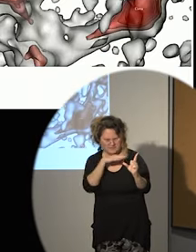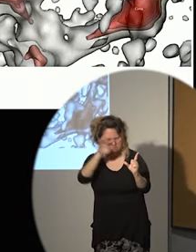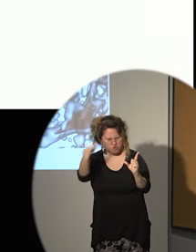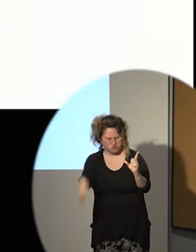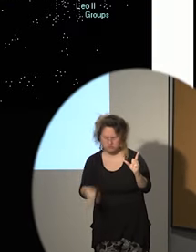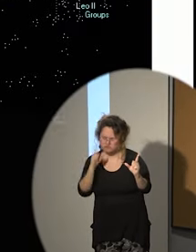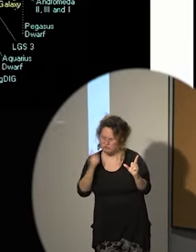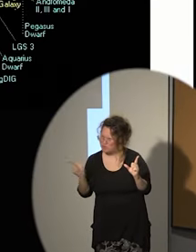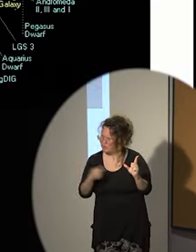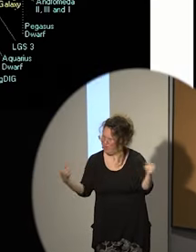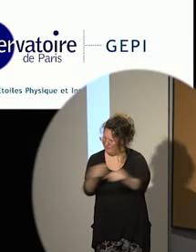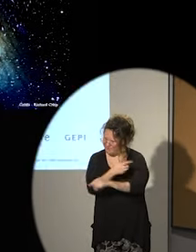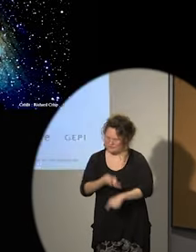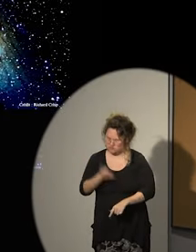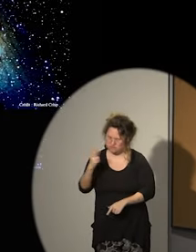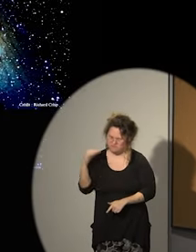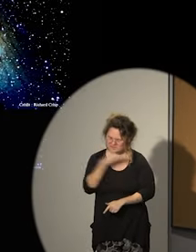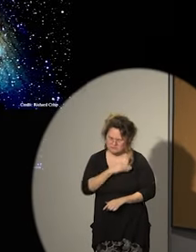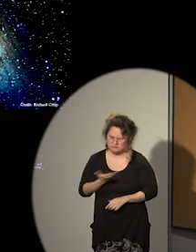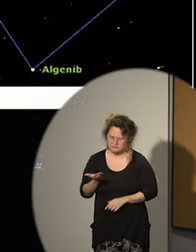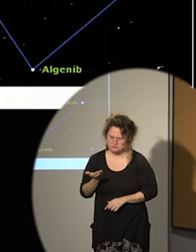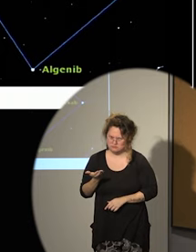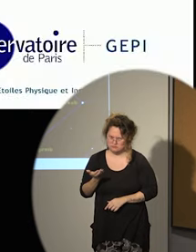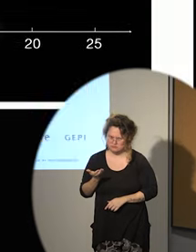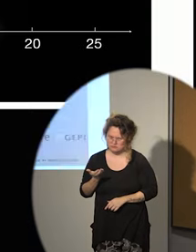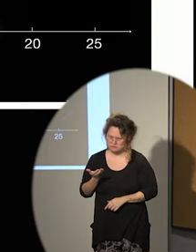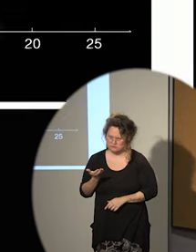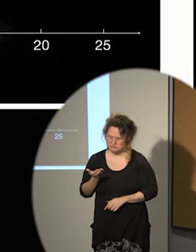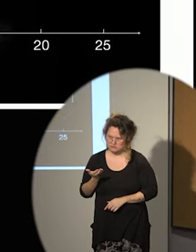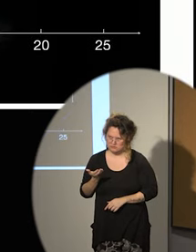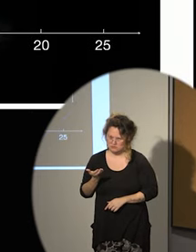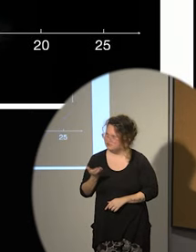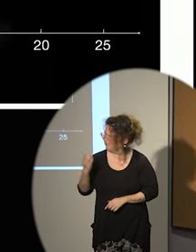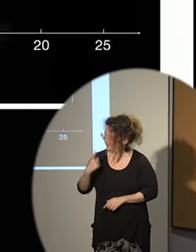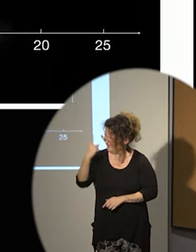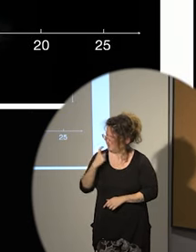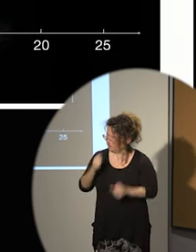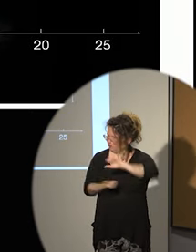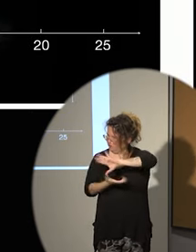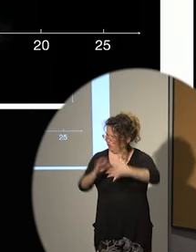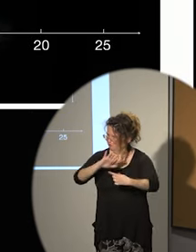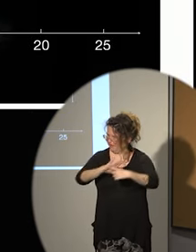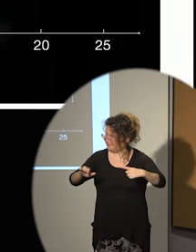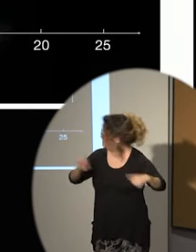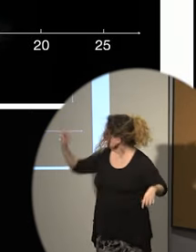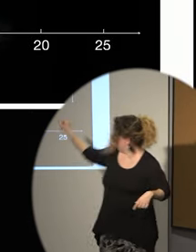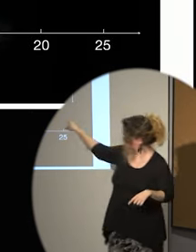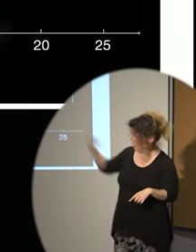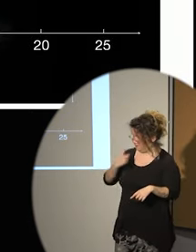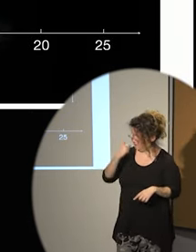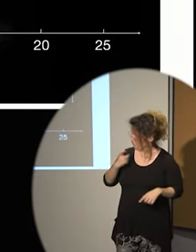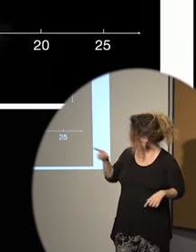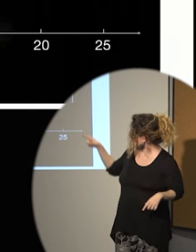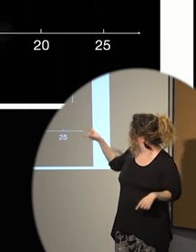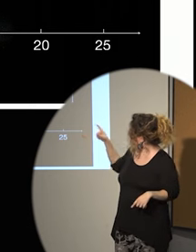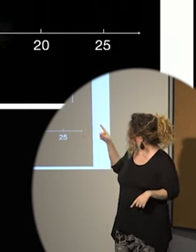Attendez, je regarde juste. C'était la Voie lactée, hein, c'est ça? C'est celle-là? Oui, c'est ça. D'accord. Ah, pourquoi